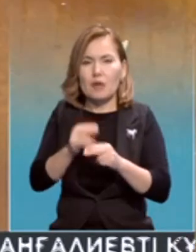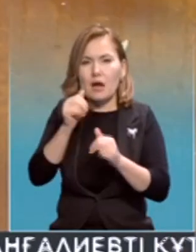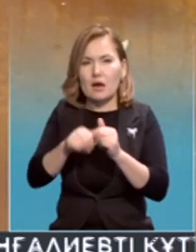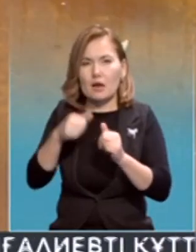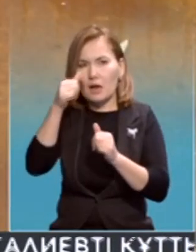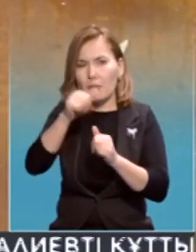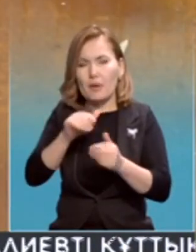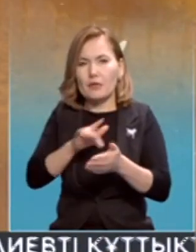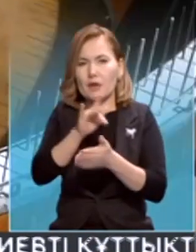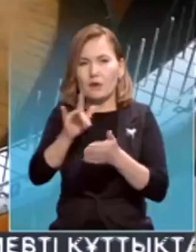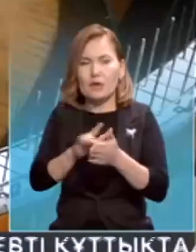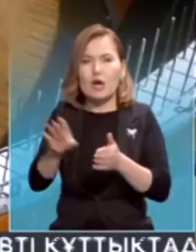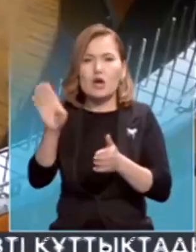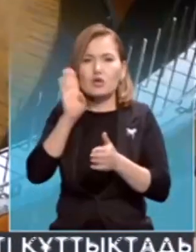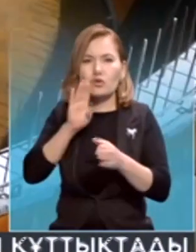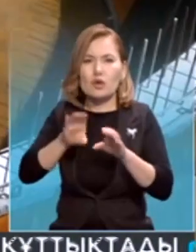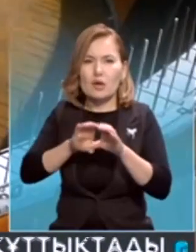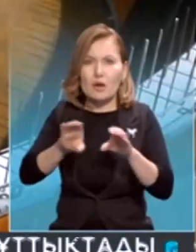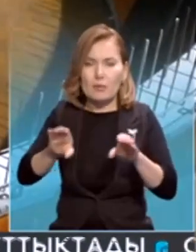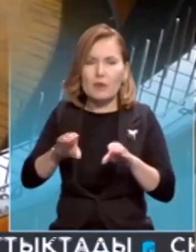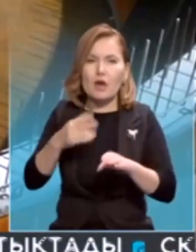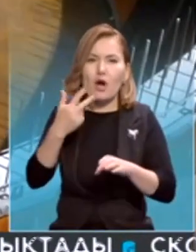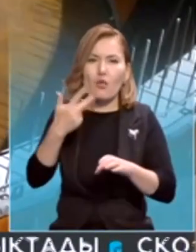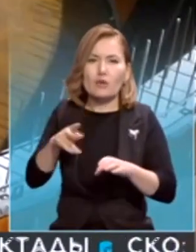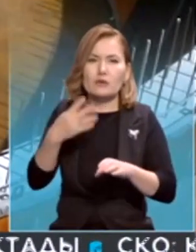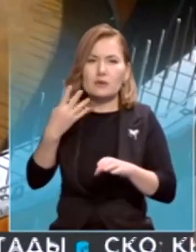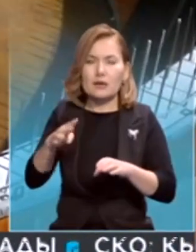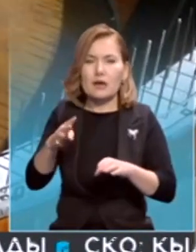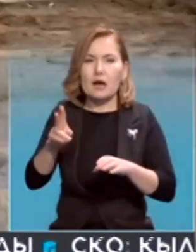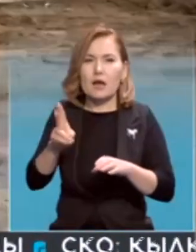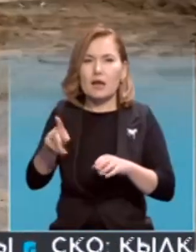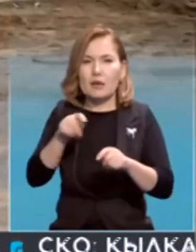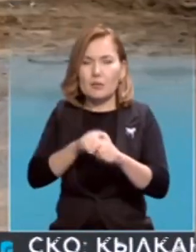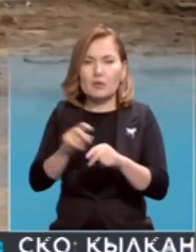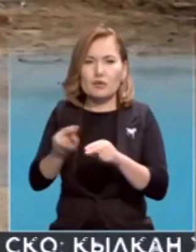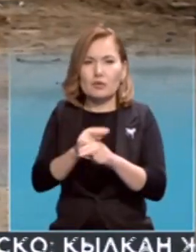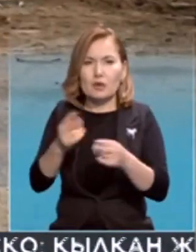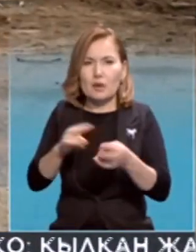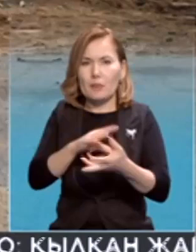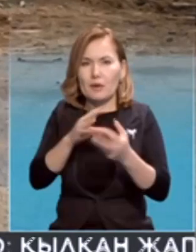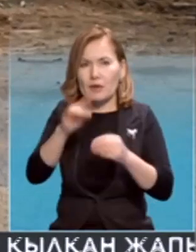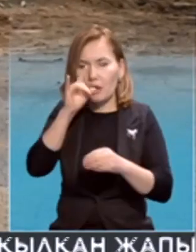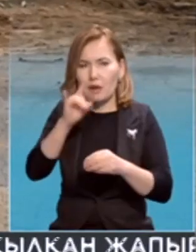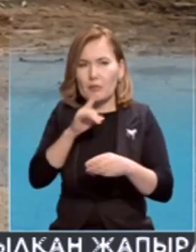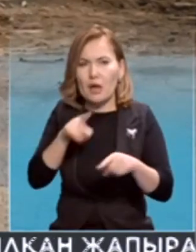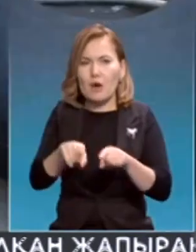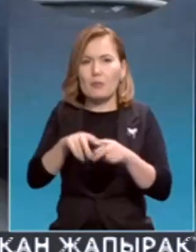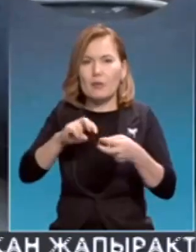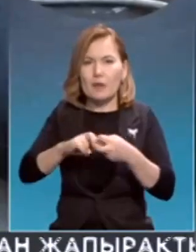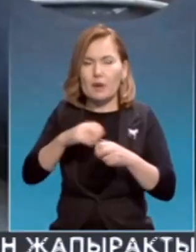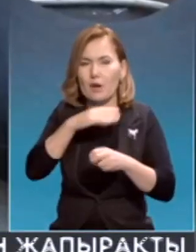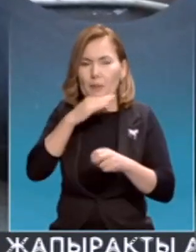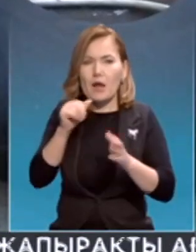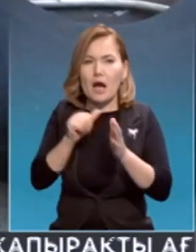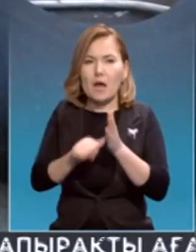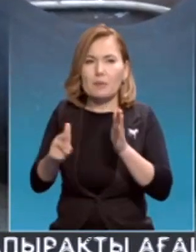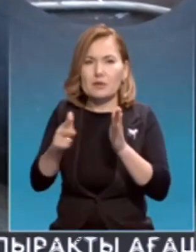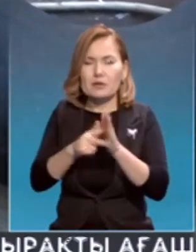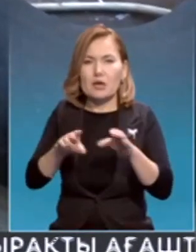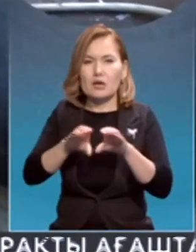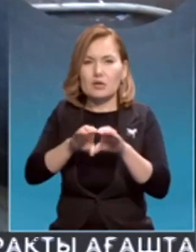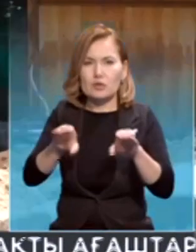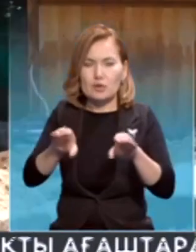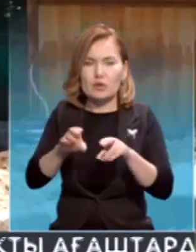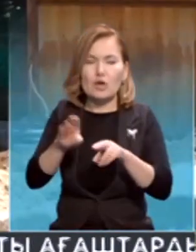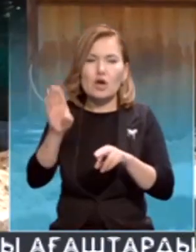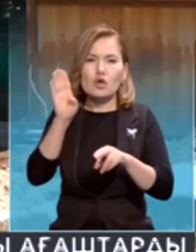жыл сайын қаладағы су кәріз желісін 30-40 шақырымын жөндеу керек. Жалпы елімізде осындай проблемасы көп. 68 кәріз суын